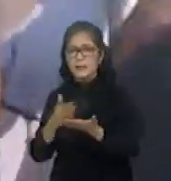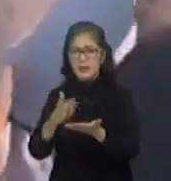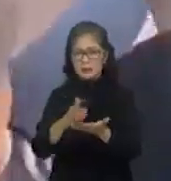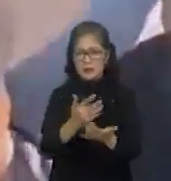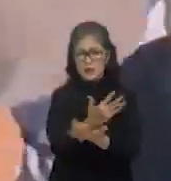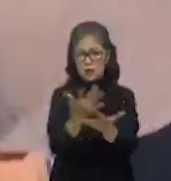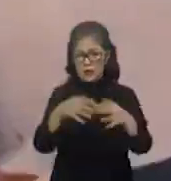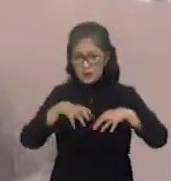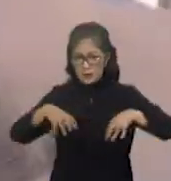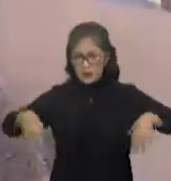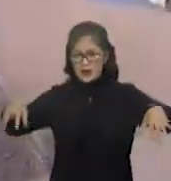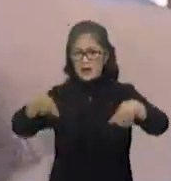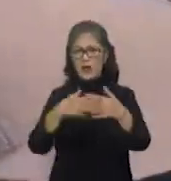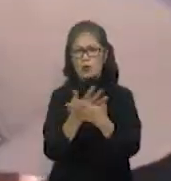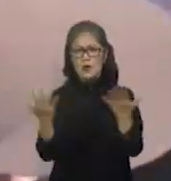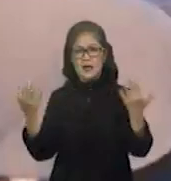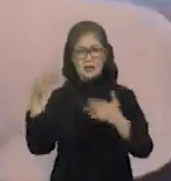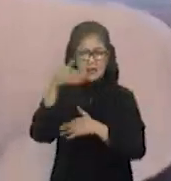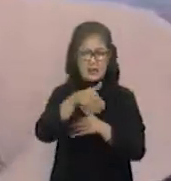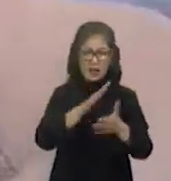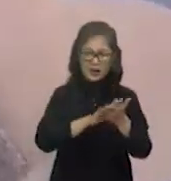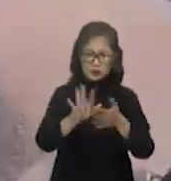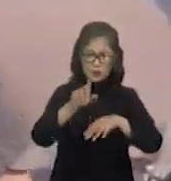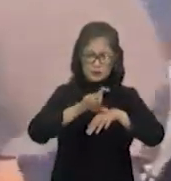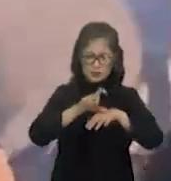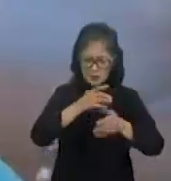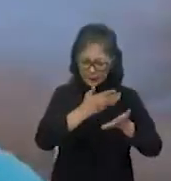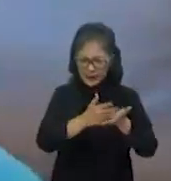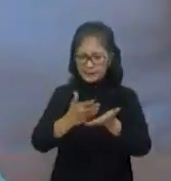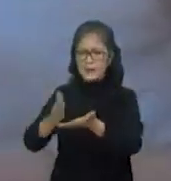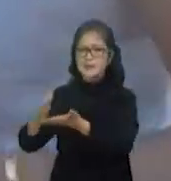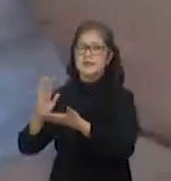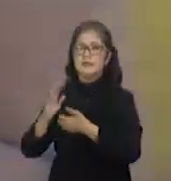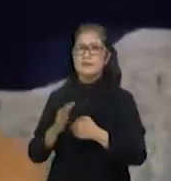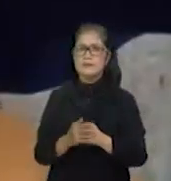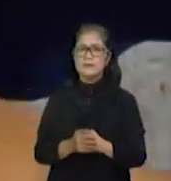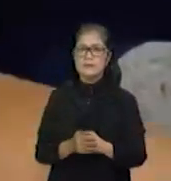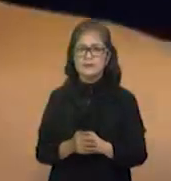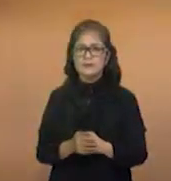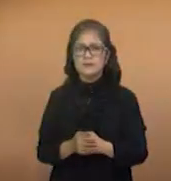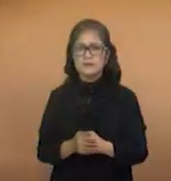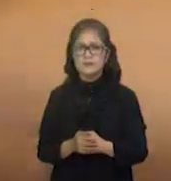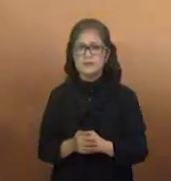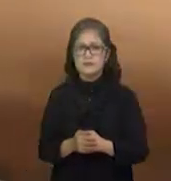serta warga yang datang ke masjid. Dari Cirebon, Jawa Barat, Miftahul